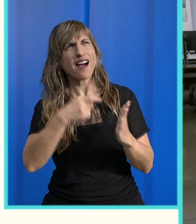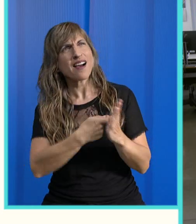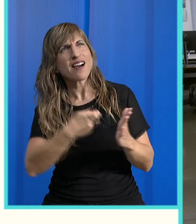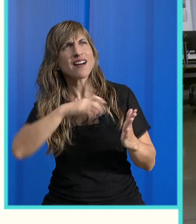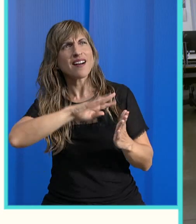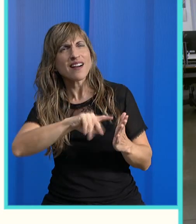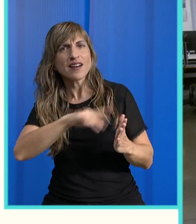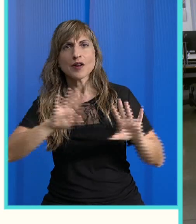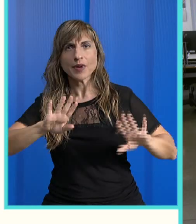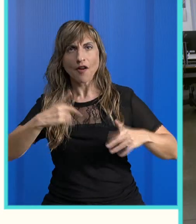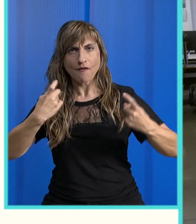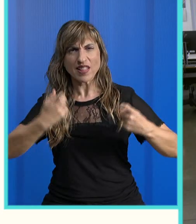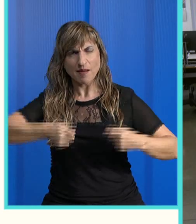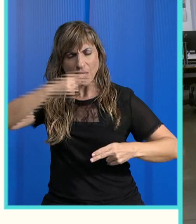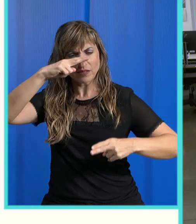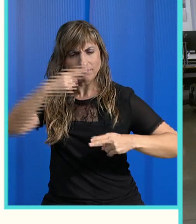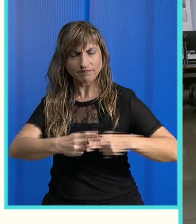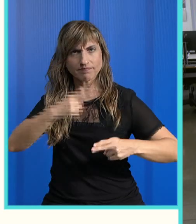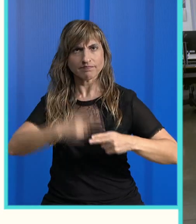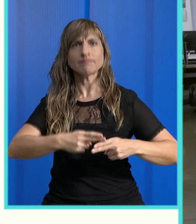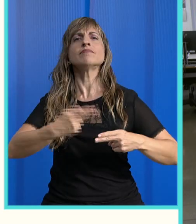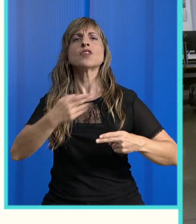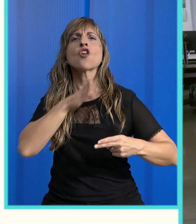i no actuar davant la veritable rel del problema.